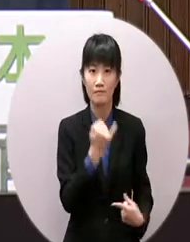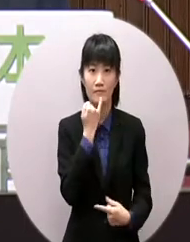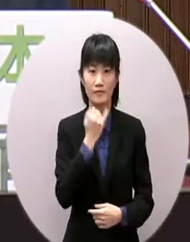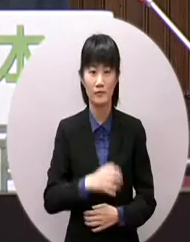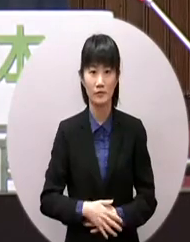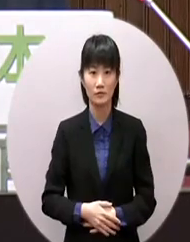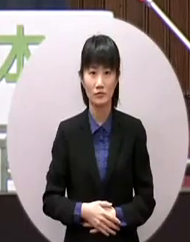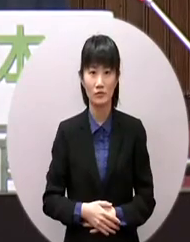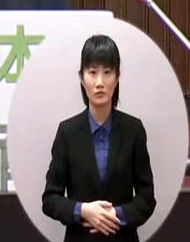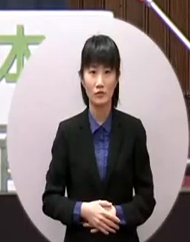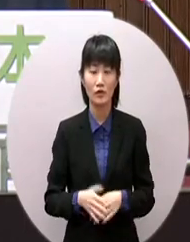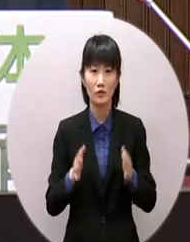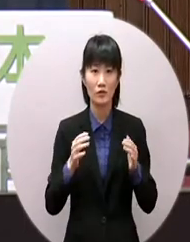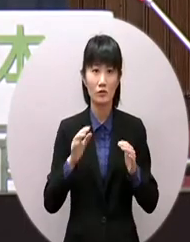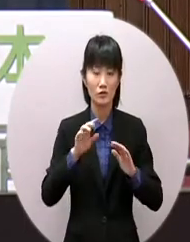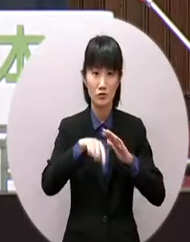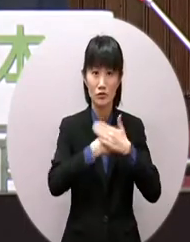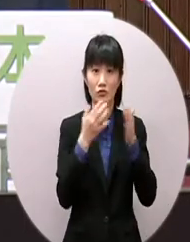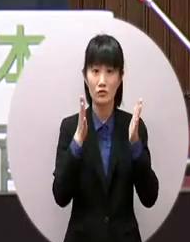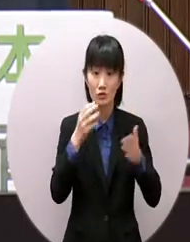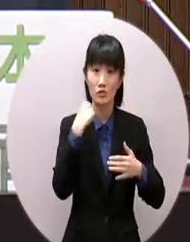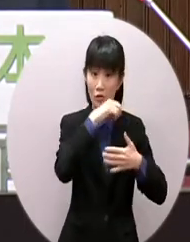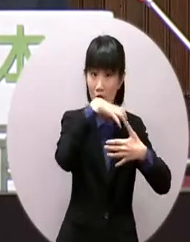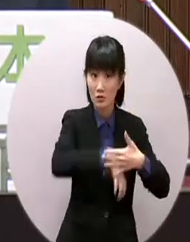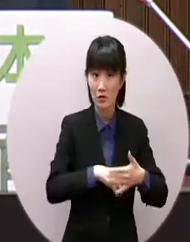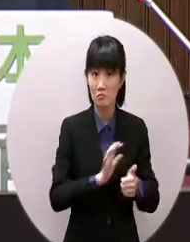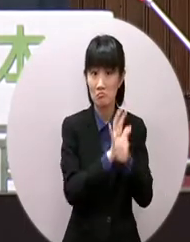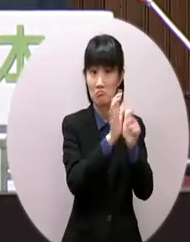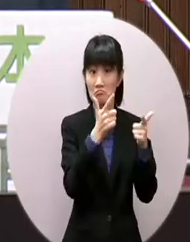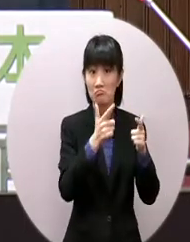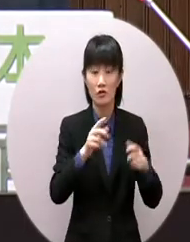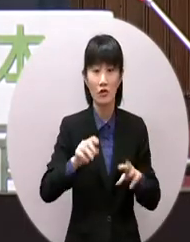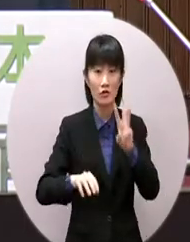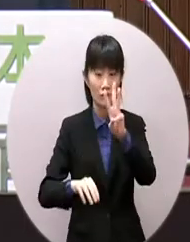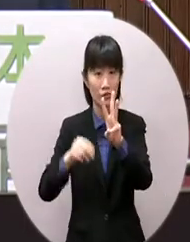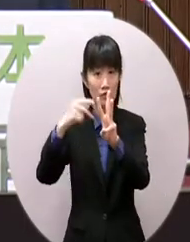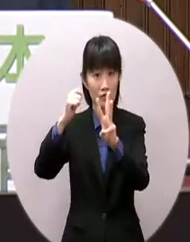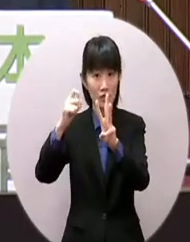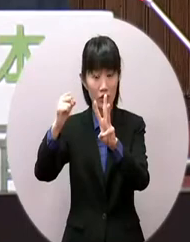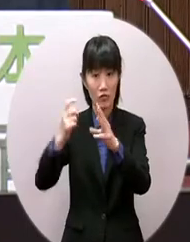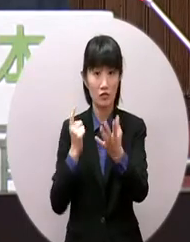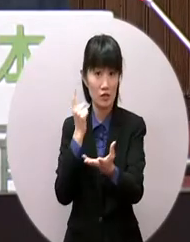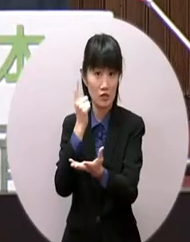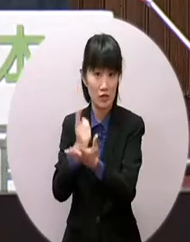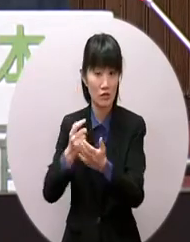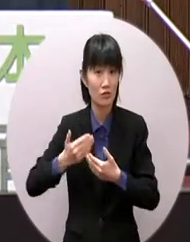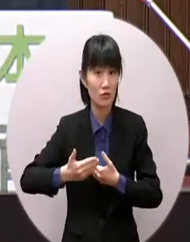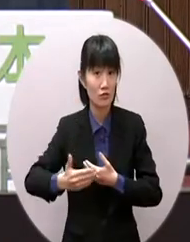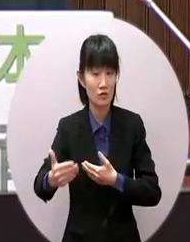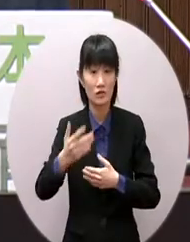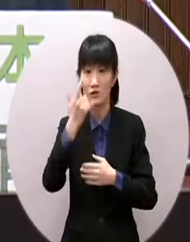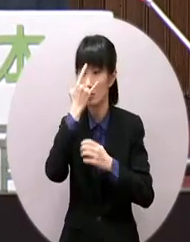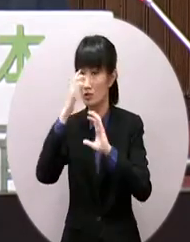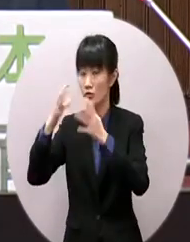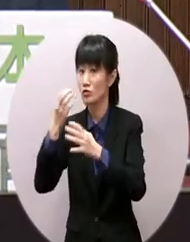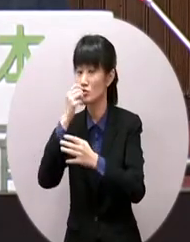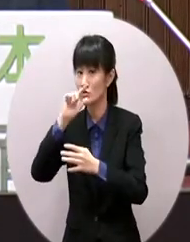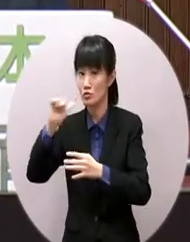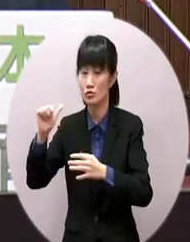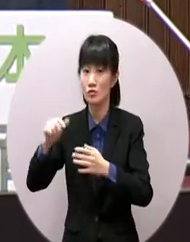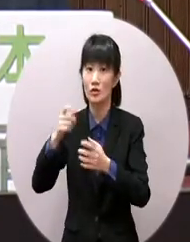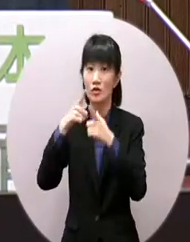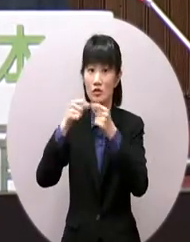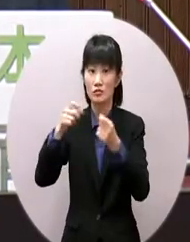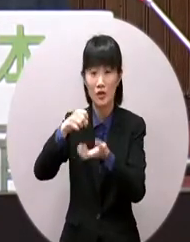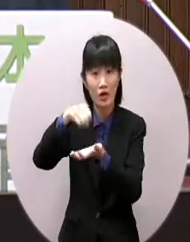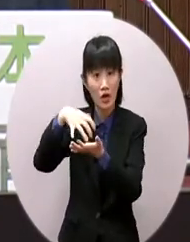的可不是国内的事物哦，你要知道今天加入 WTO 的过程，不管是德时的推广、日时的推广、何时的